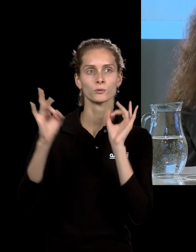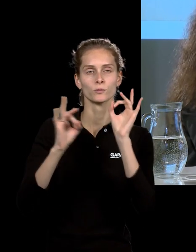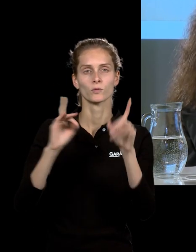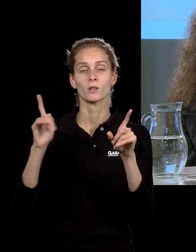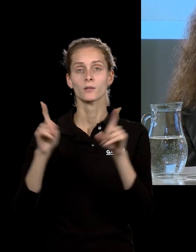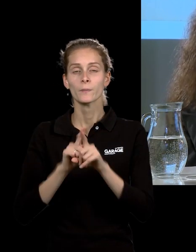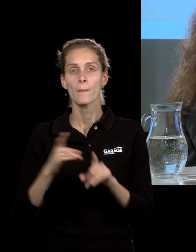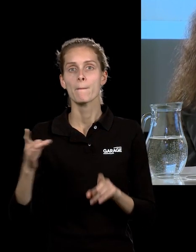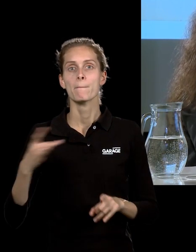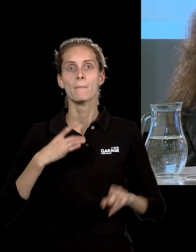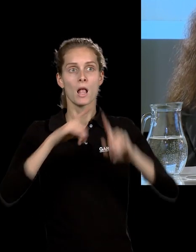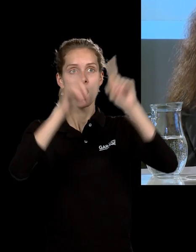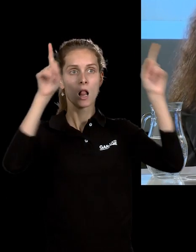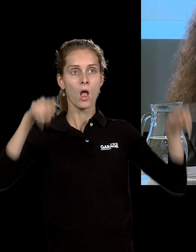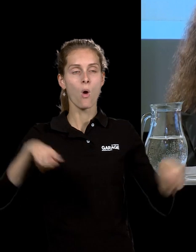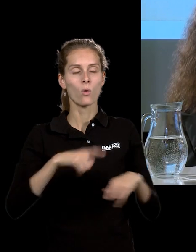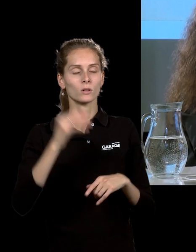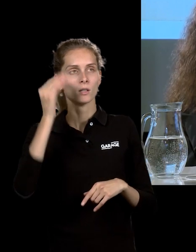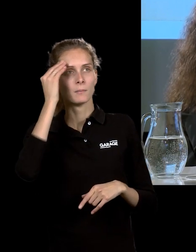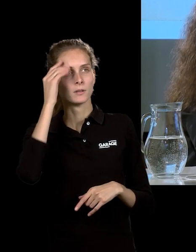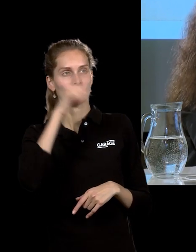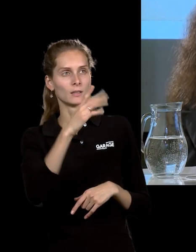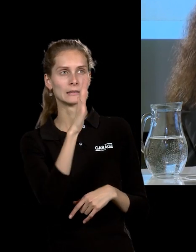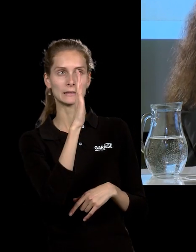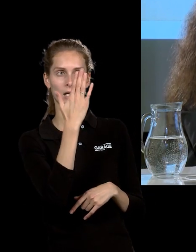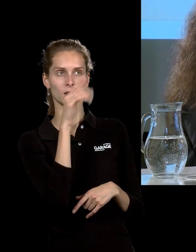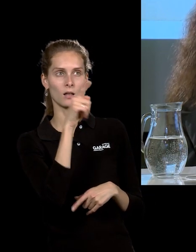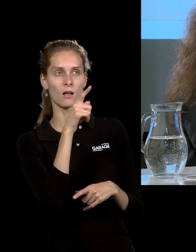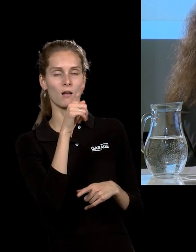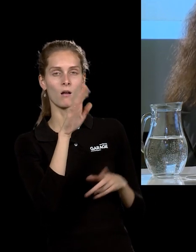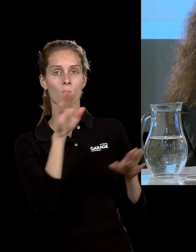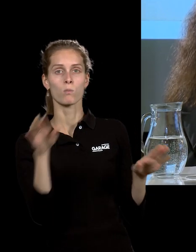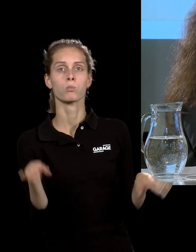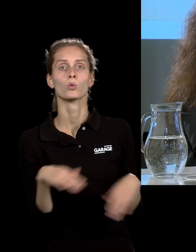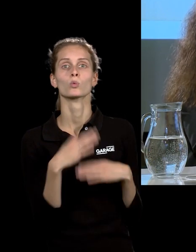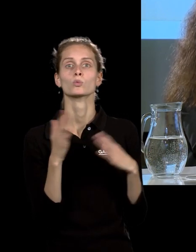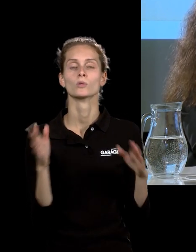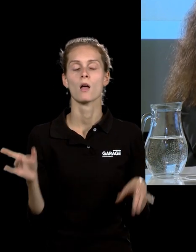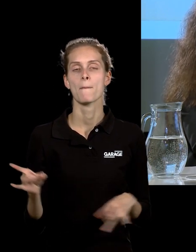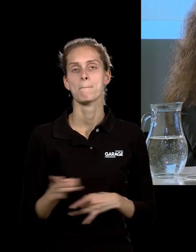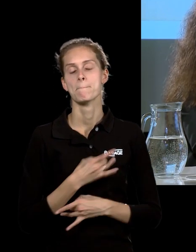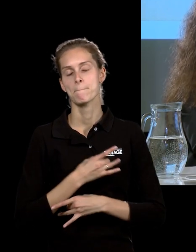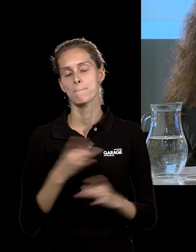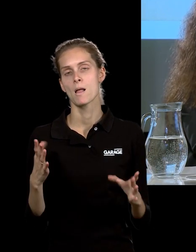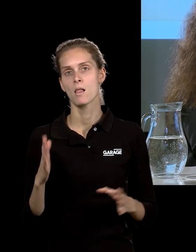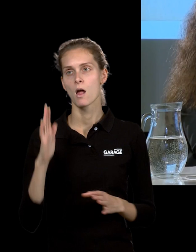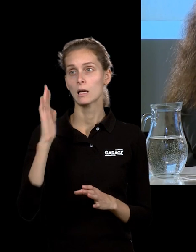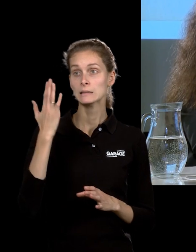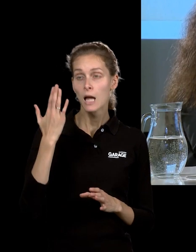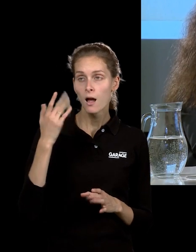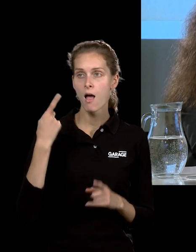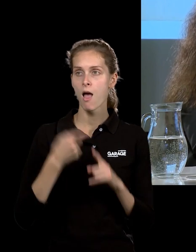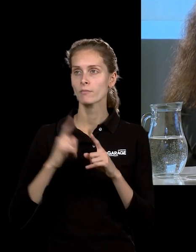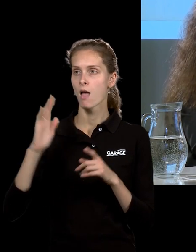белые холсты Раушенберга мыслились как зеркала. Это та пустая белизна, то зеркало, тот экран, который